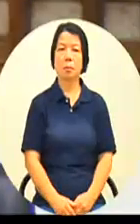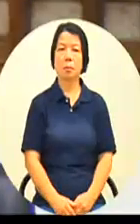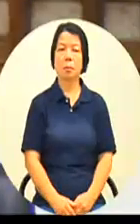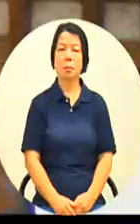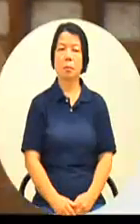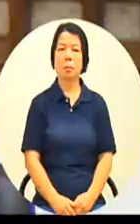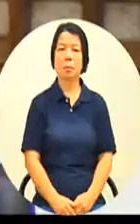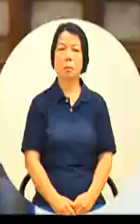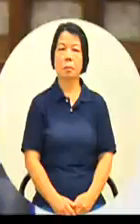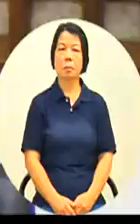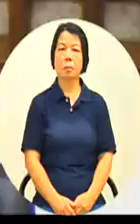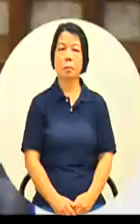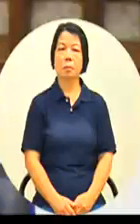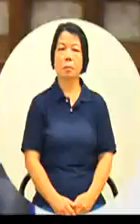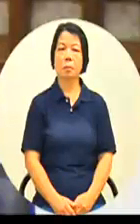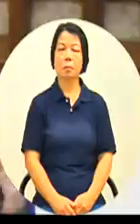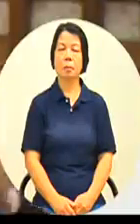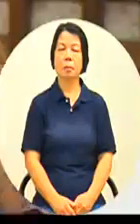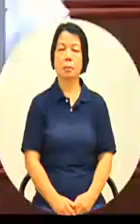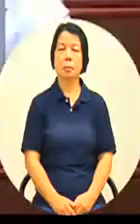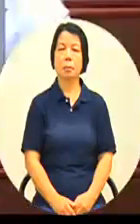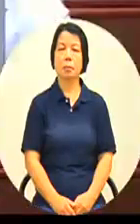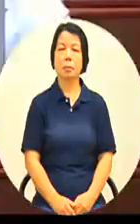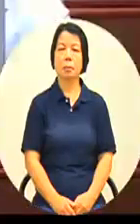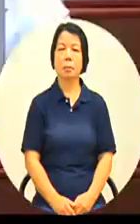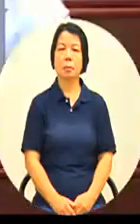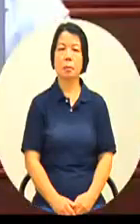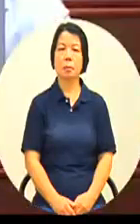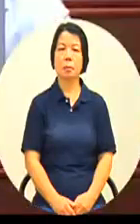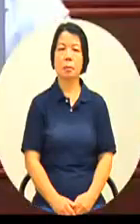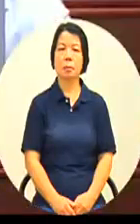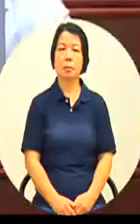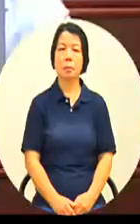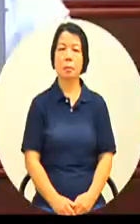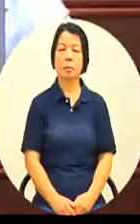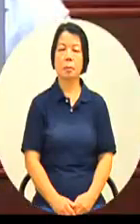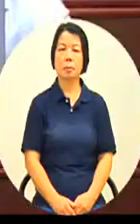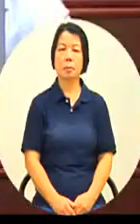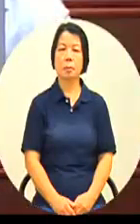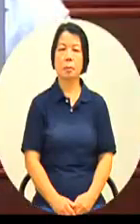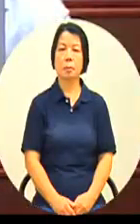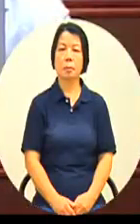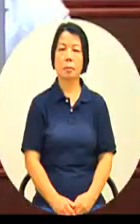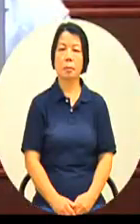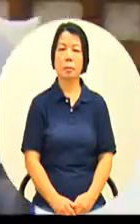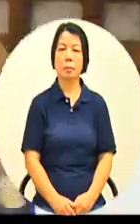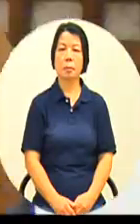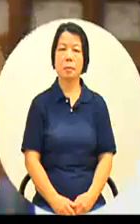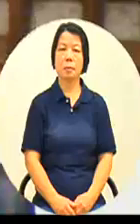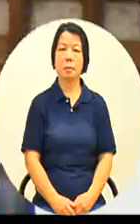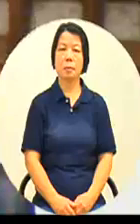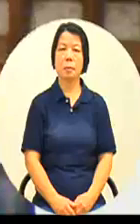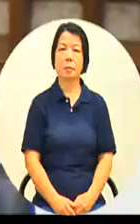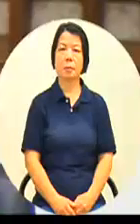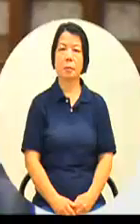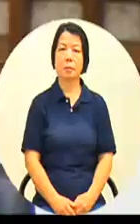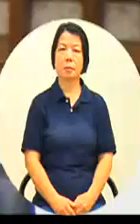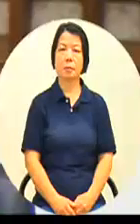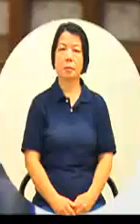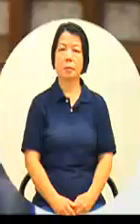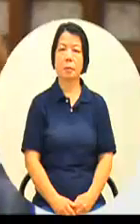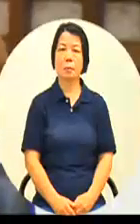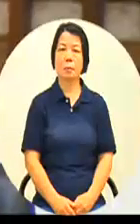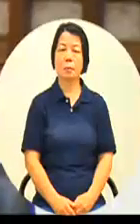不多哩，对人请局长指教。 议员所讲的程度是指什么方式？ 我的意思就是讲